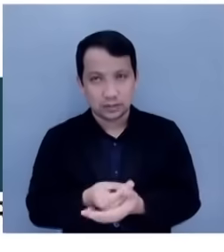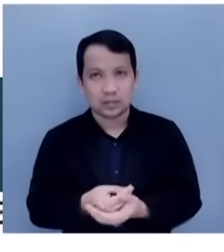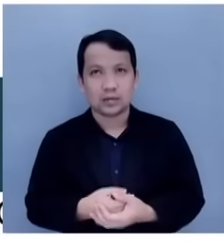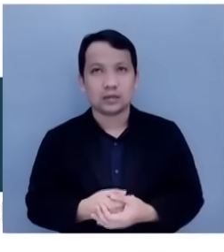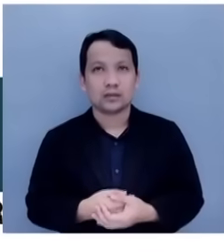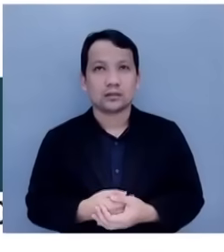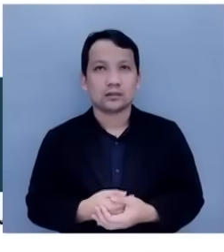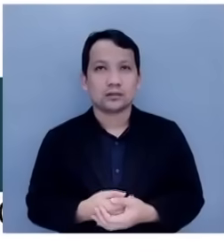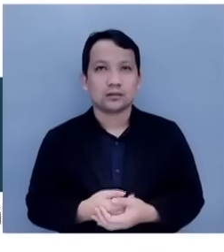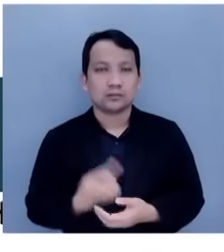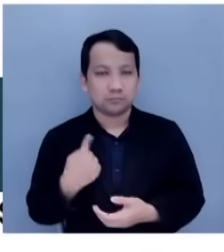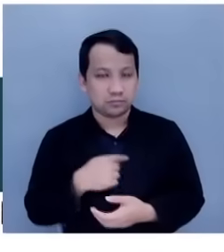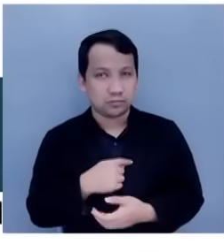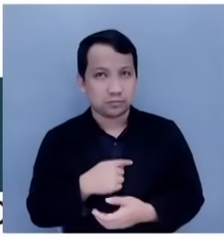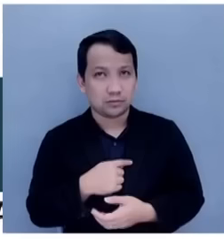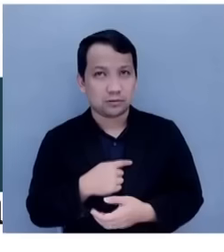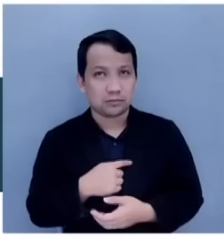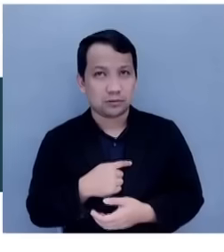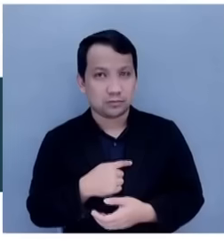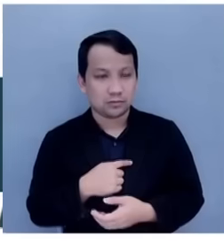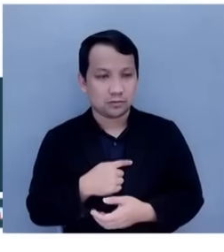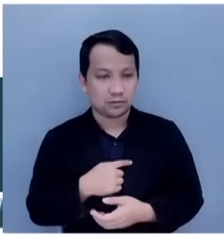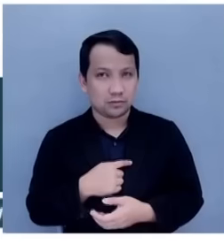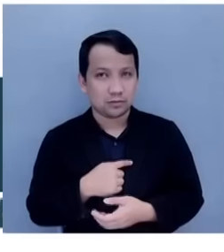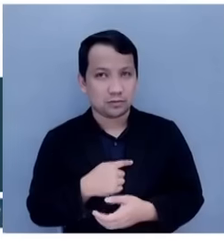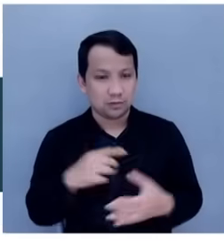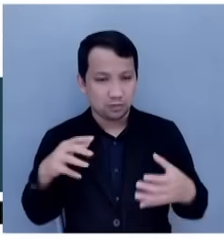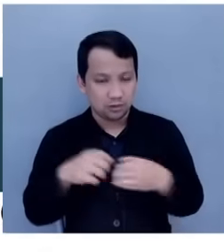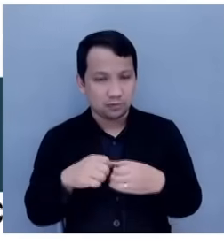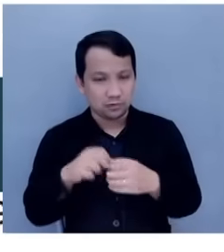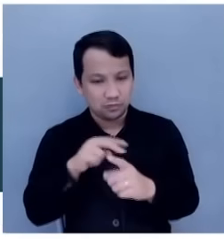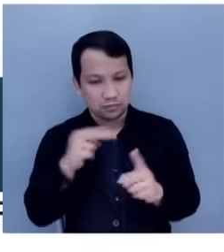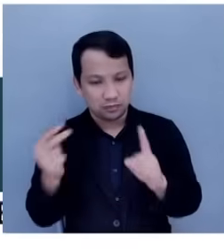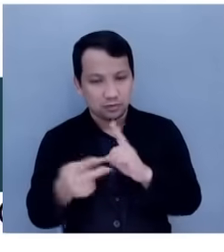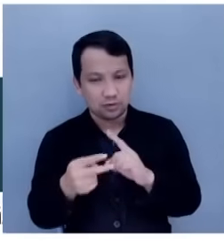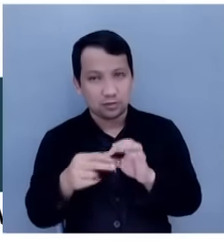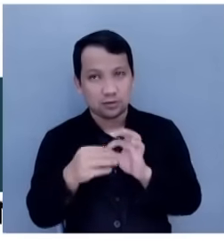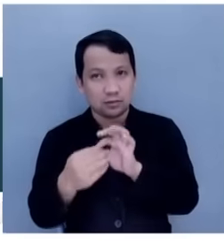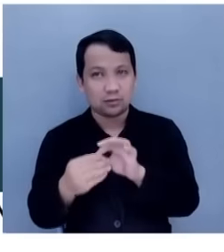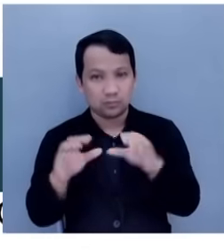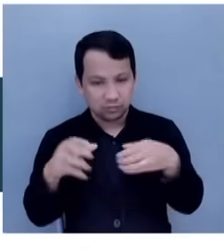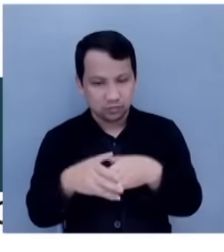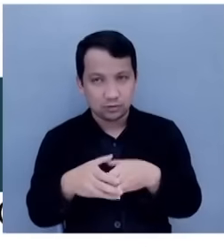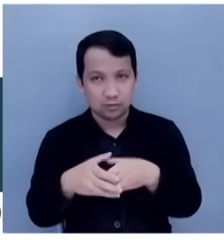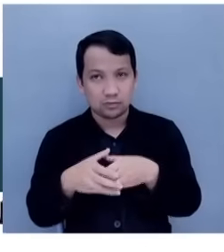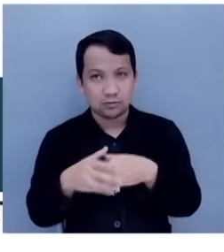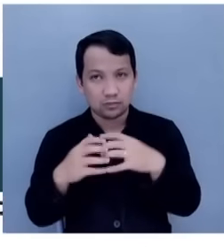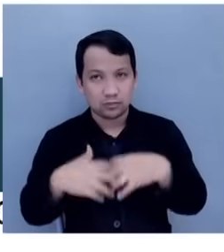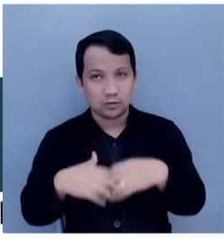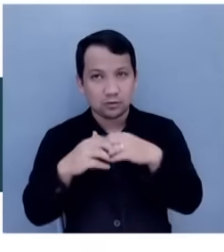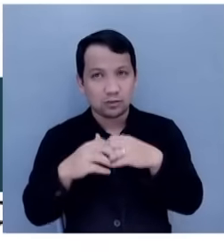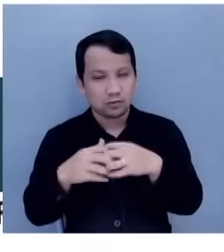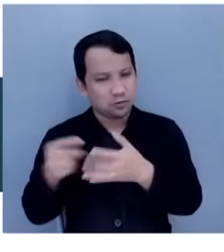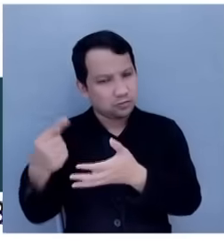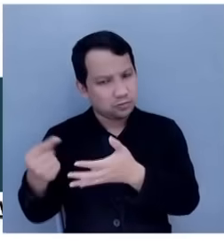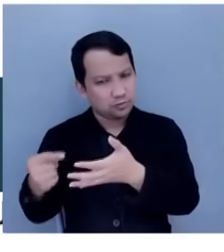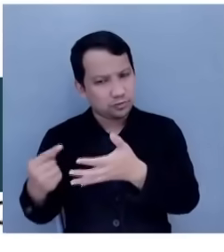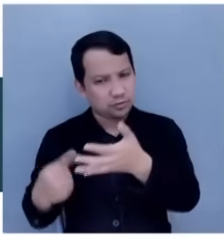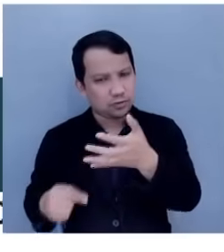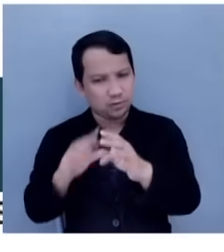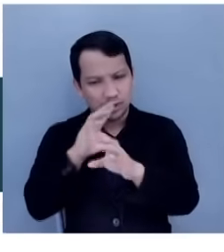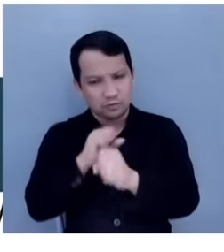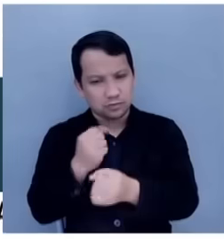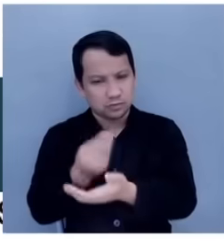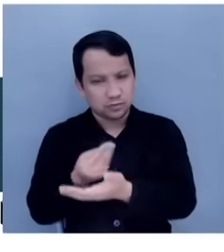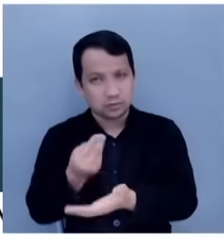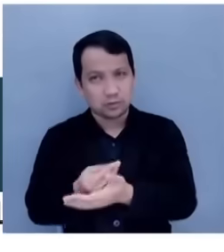ayun na nga, para kung talagang magkakaroon ng oversight committee para mabusisig natin itong confidential